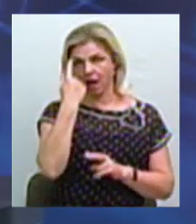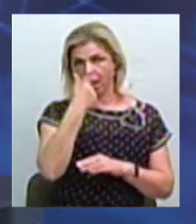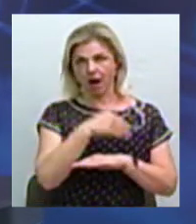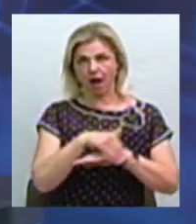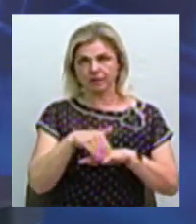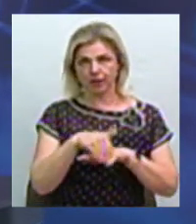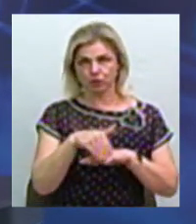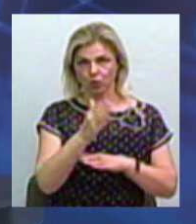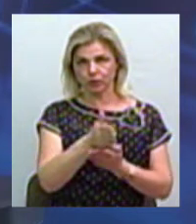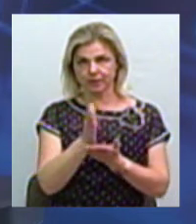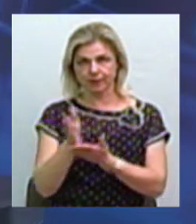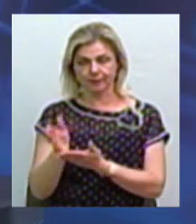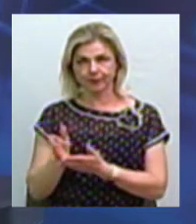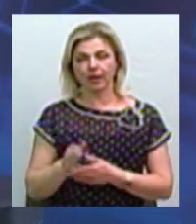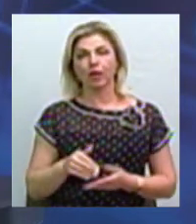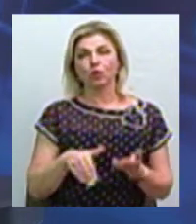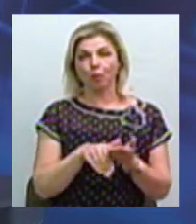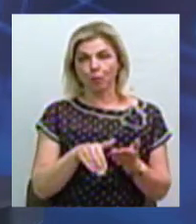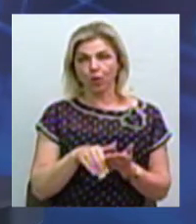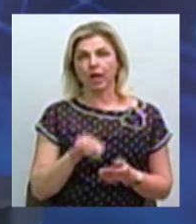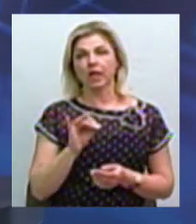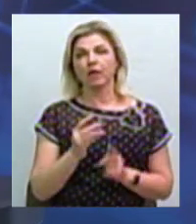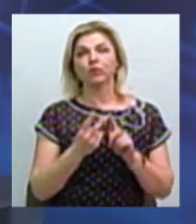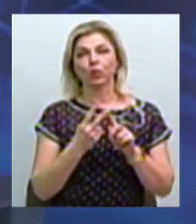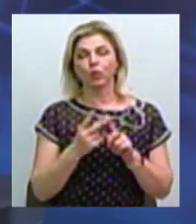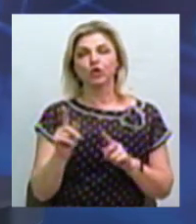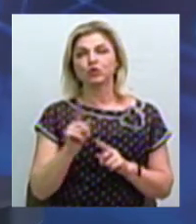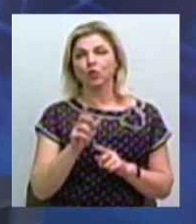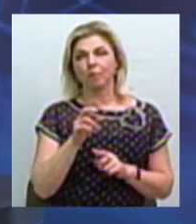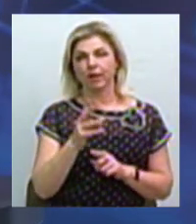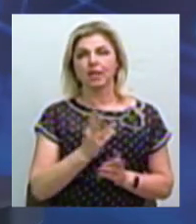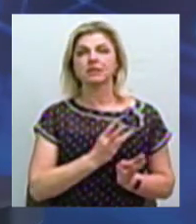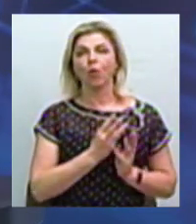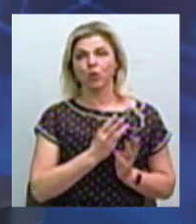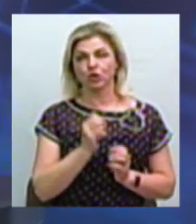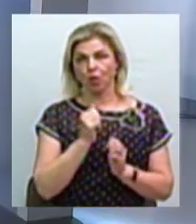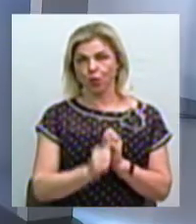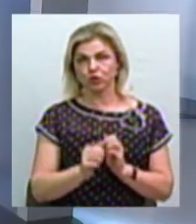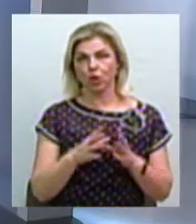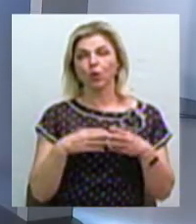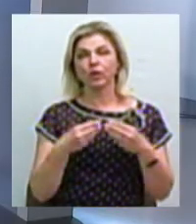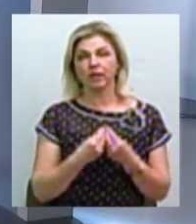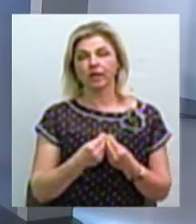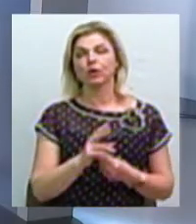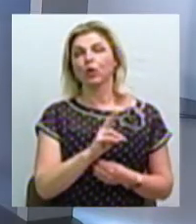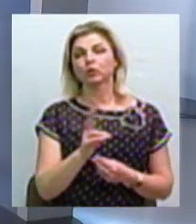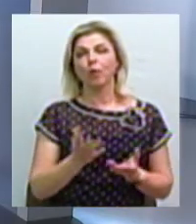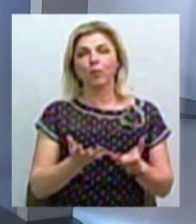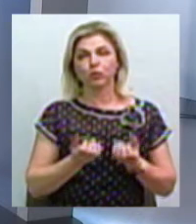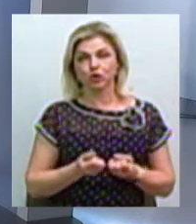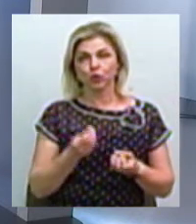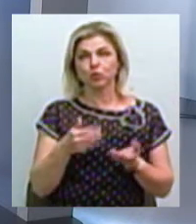допомоги. По-друге, ввели для того, щоб заохочити кожну родину, яка є отримувачем